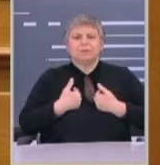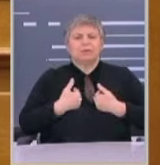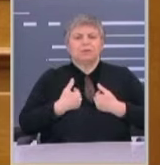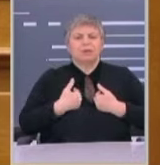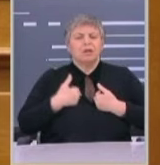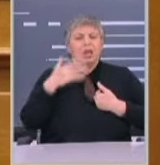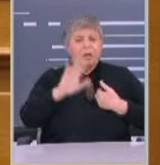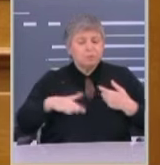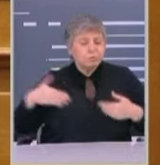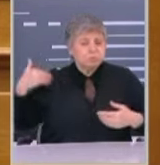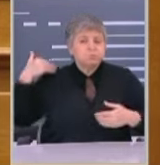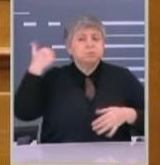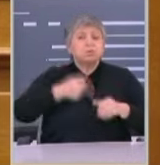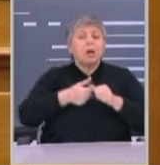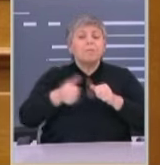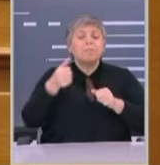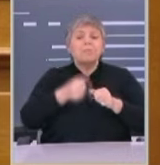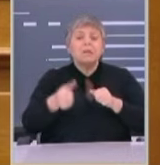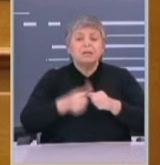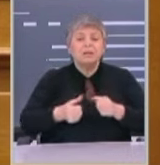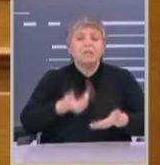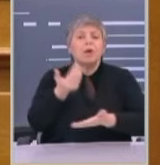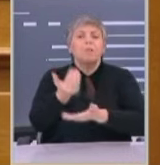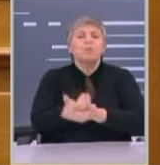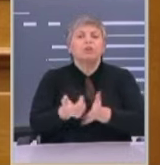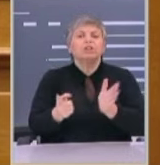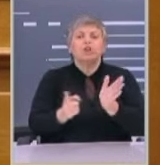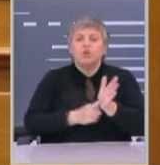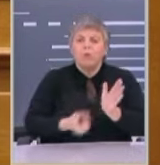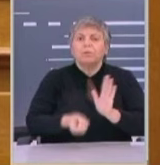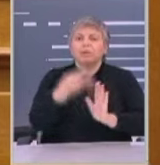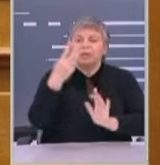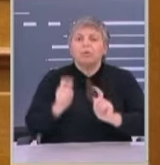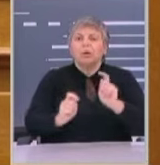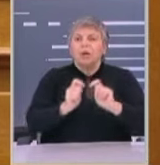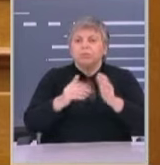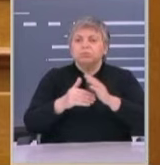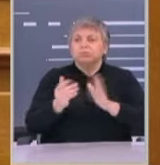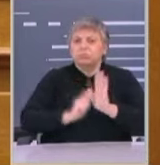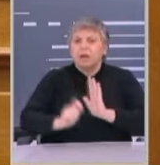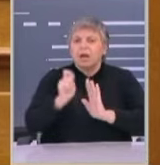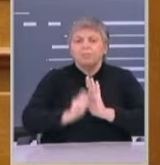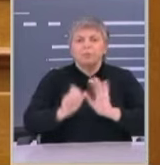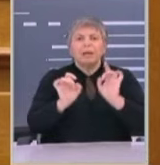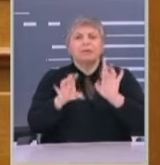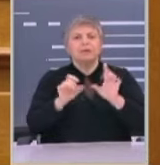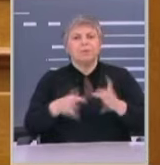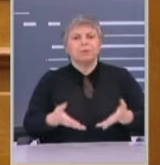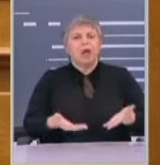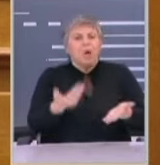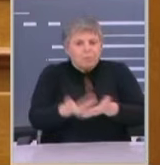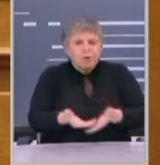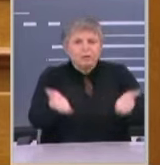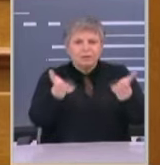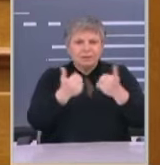δεν διαβάζω. Μία πρόταση νομοθεσίας δεν διαβάζω. Άρα, άνθρακες ο Δημοκρατός,